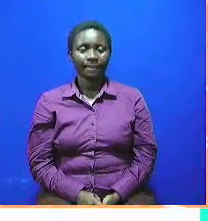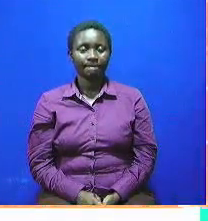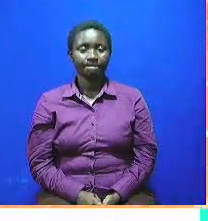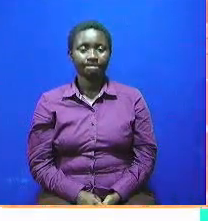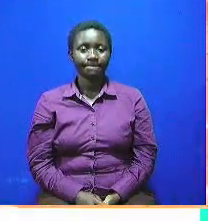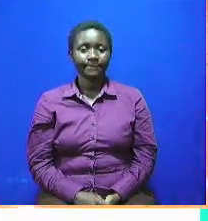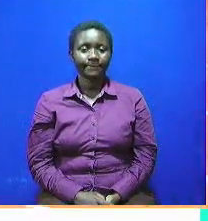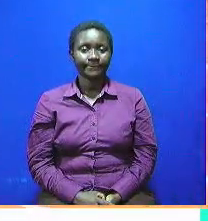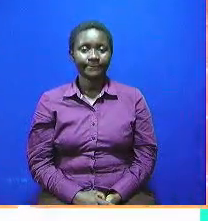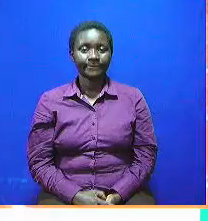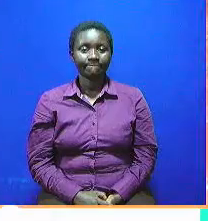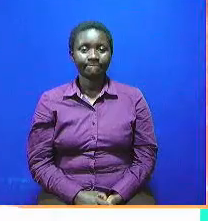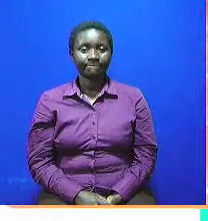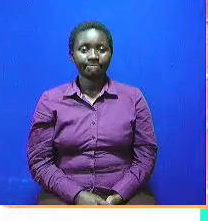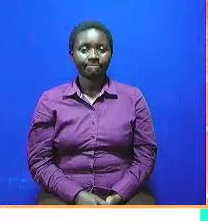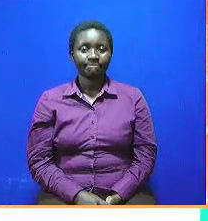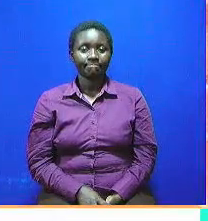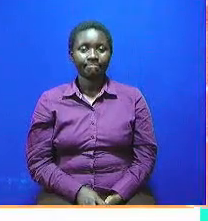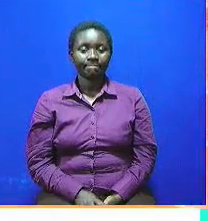Yamani